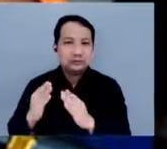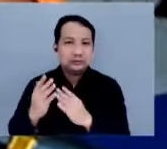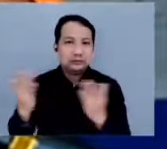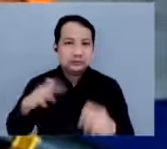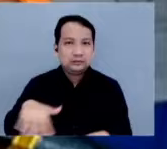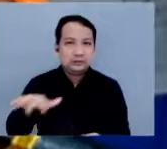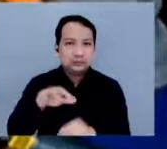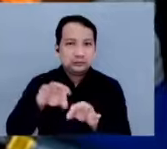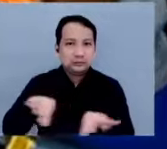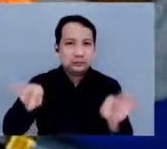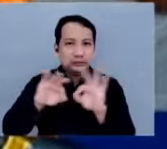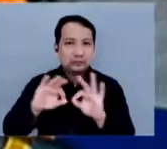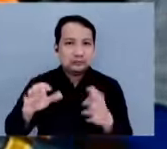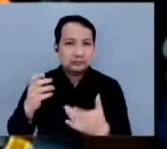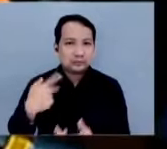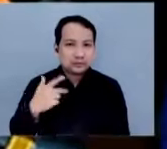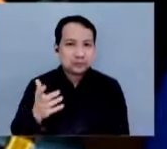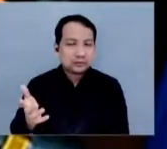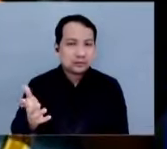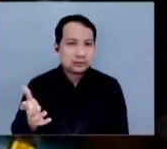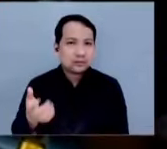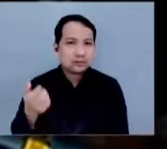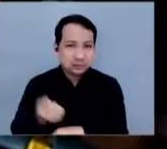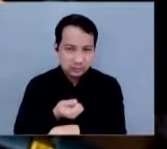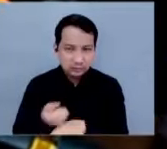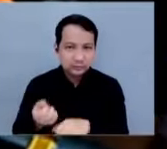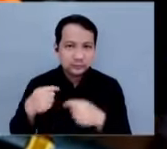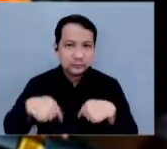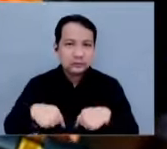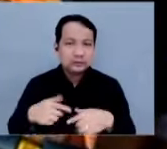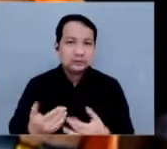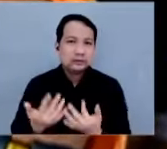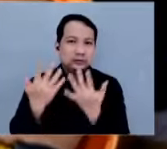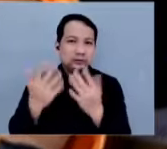importante, wala po. Ang hirap po ng gantong nasunugan.